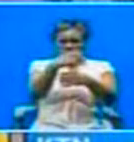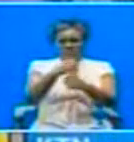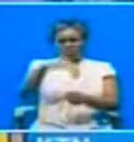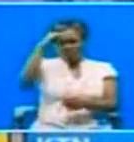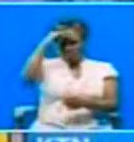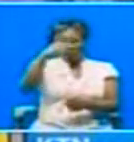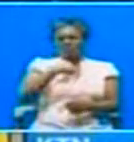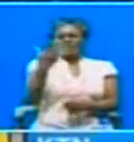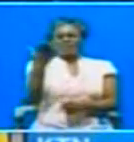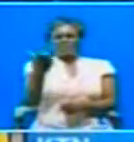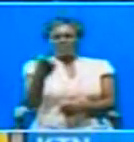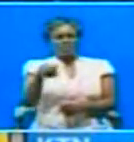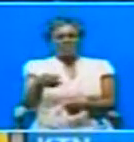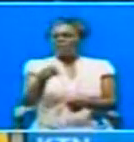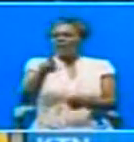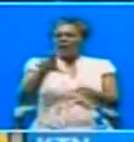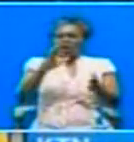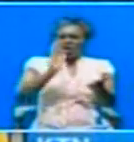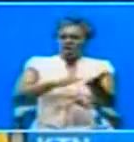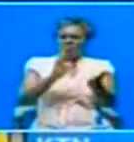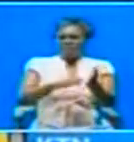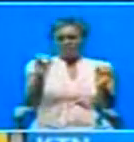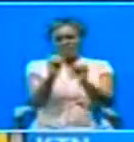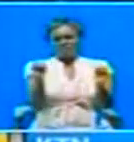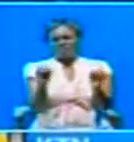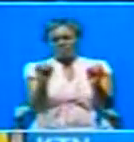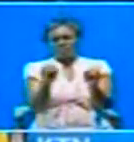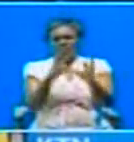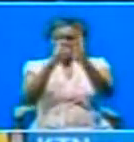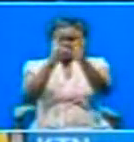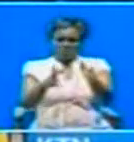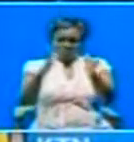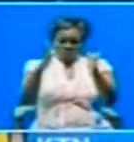visited the shopping center, but they declined to comment on the issue. Catherine Omwando, KTN.